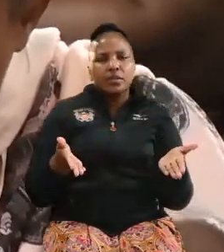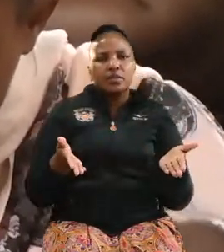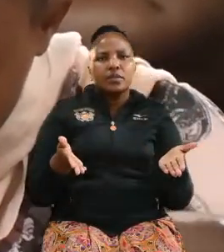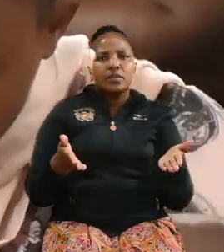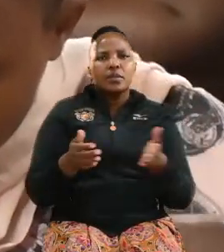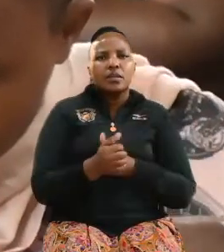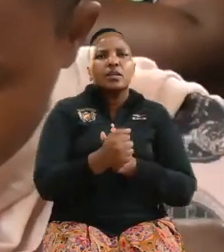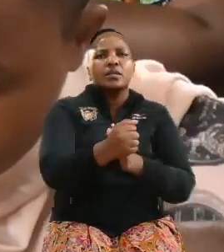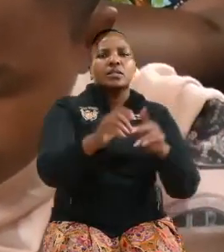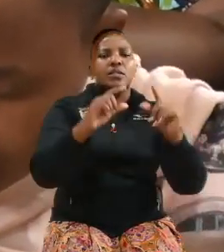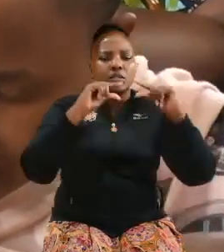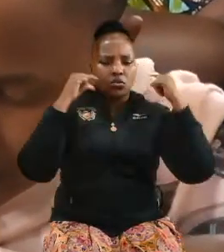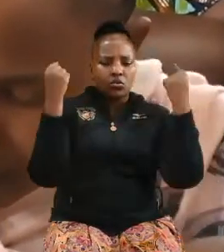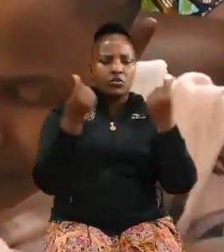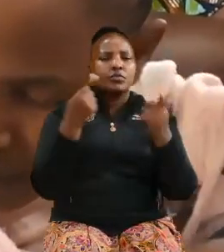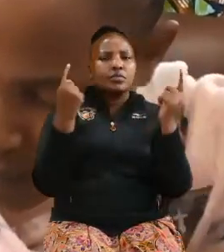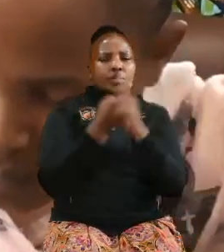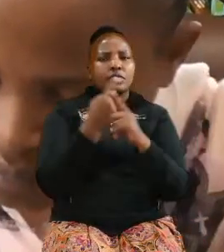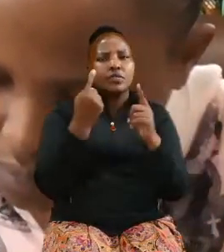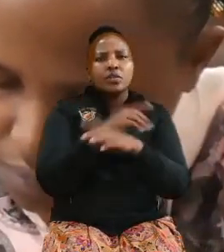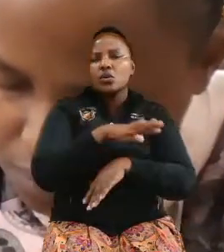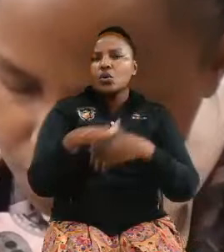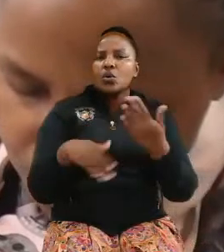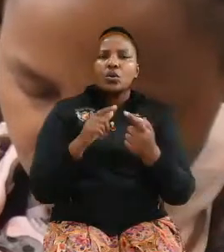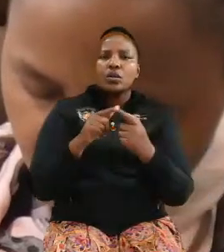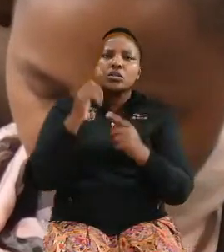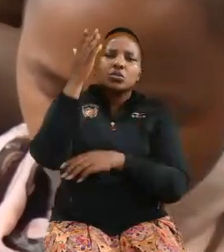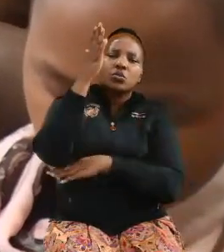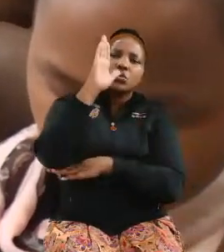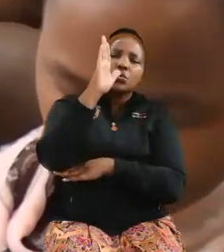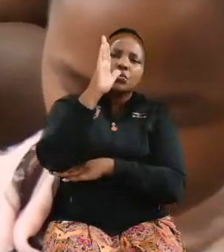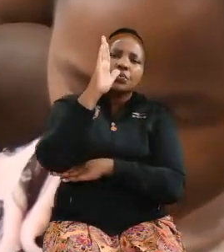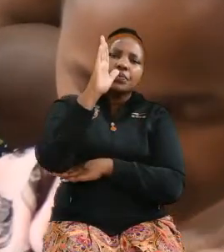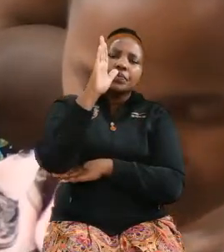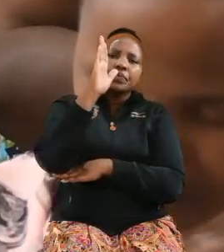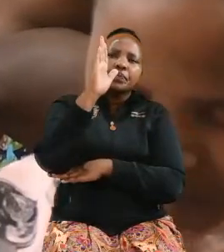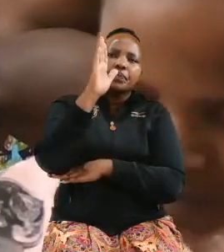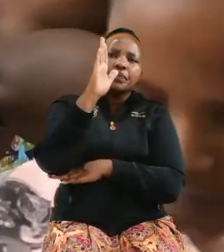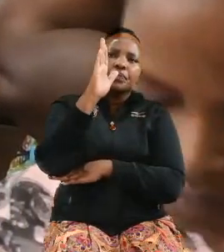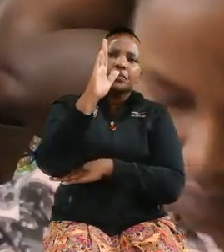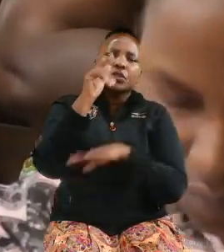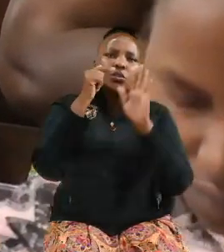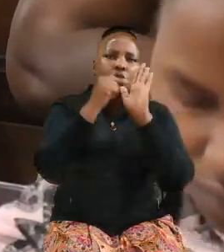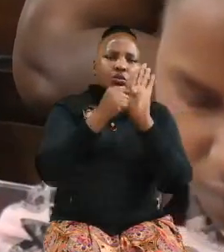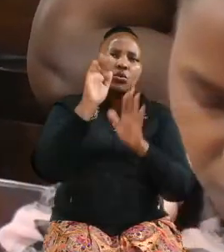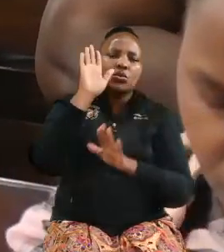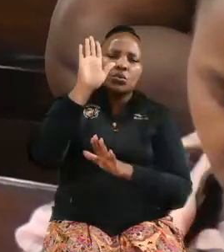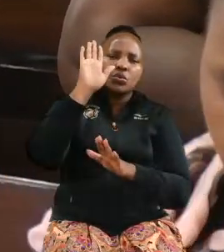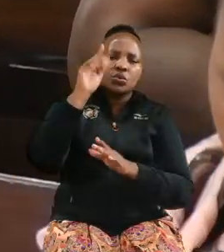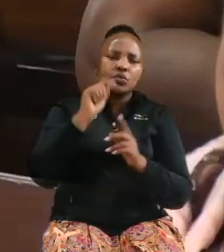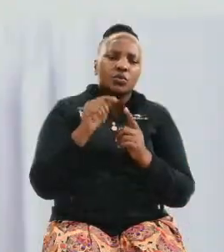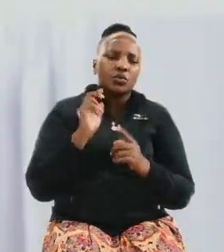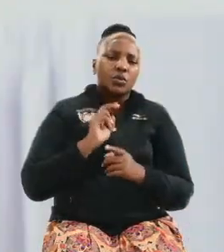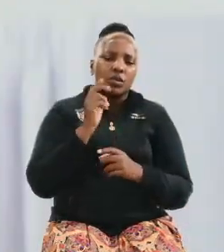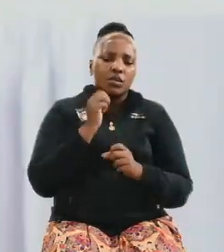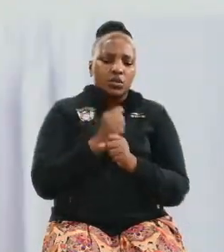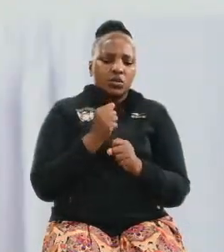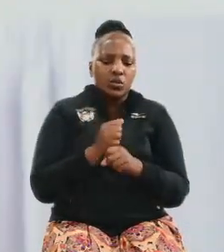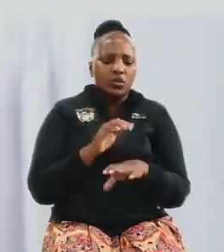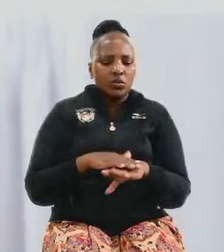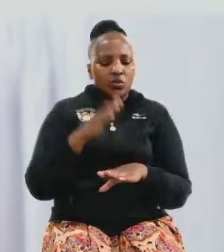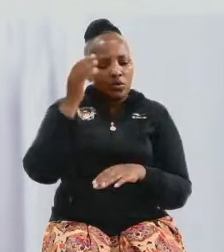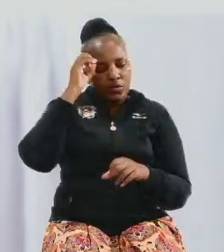viongozi wa vikundi Bwana, twawakabidhi wote mikononi mwako Bwana. Tuonekanie Bwana na ututendee mema kwa kuwa wewe